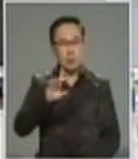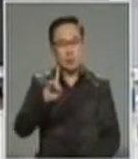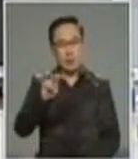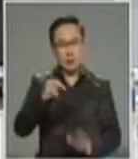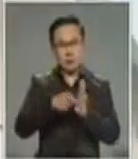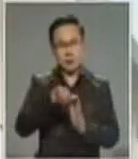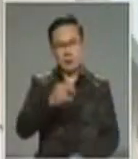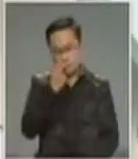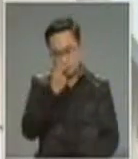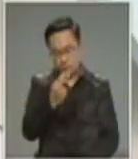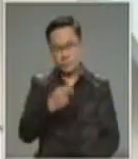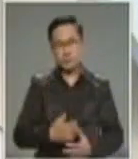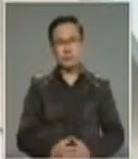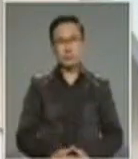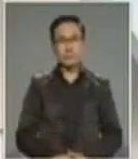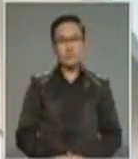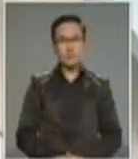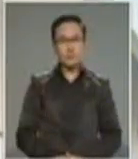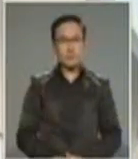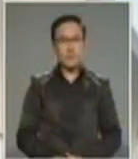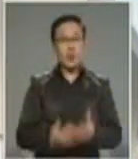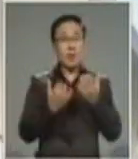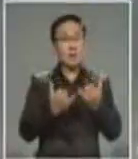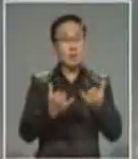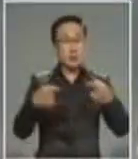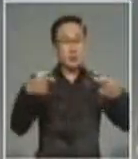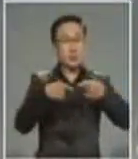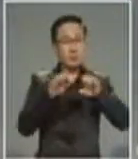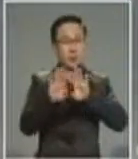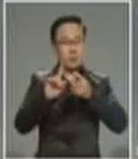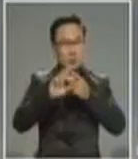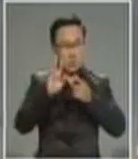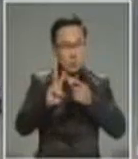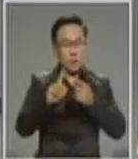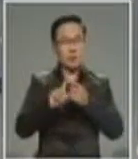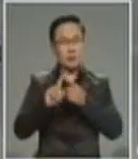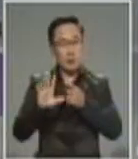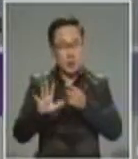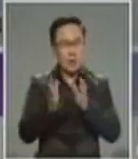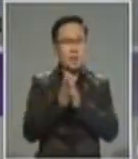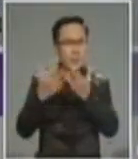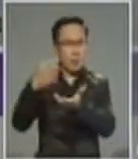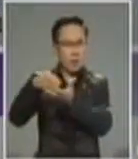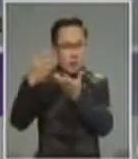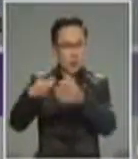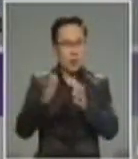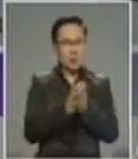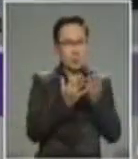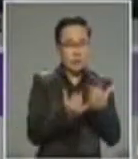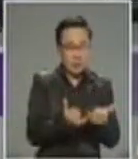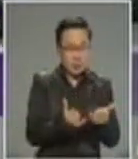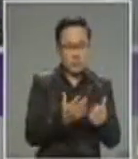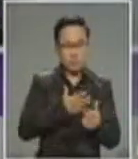มาค่ะเชิญค่ะครับคุณสุทธิวัฒน์คุณวรรณศิริครับนอกเหนือจากจุดบริเวณประตู 6ที่คุณเยาวลักษณ์ได้ปักหลักรายงานอยู่ณขณะนี้นะ